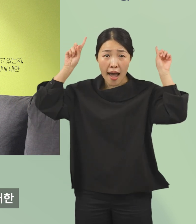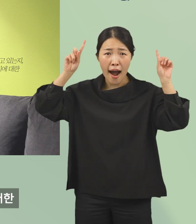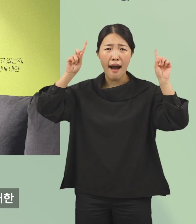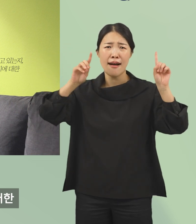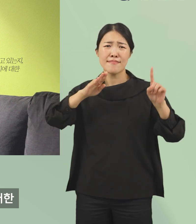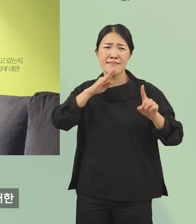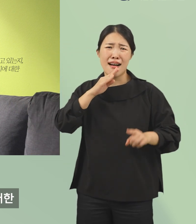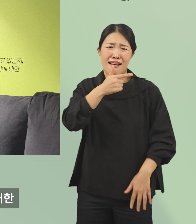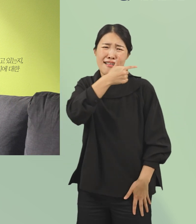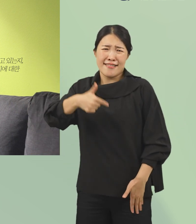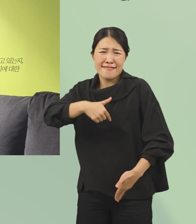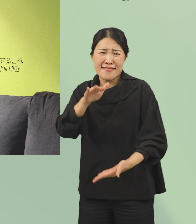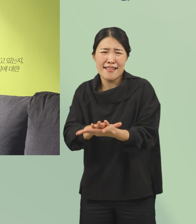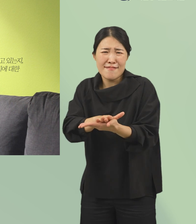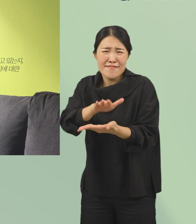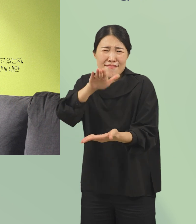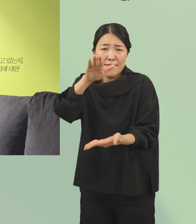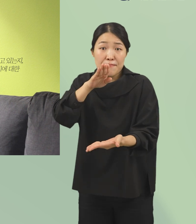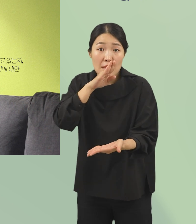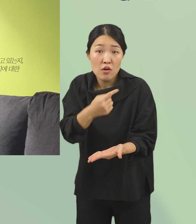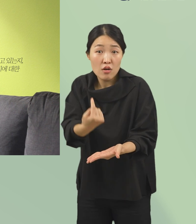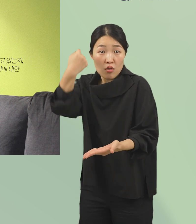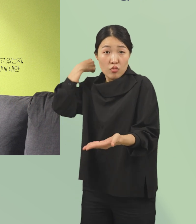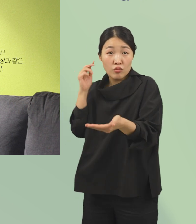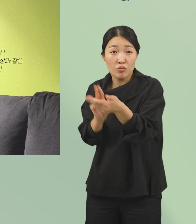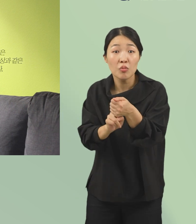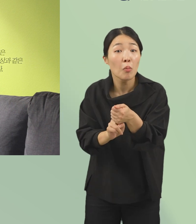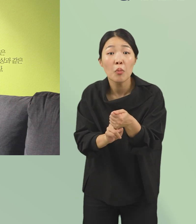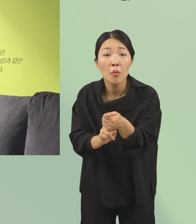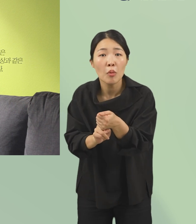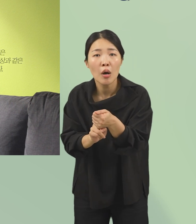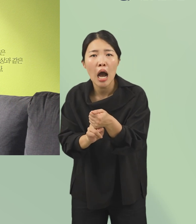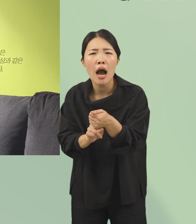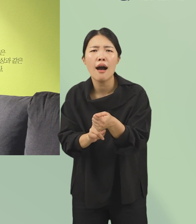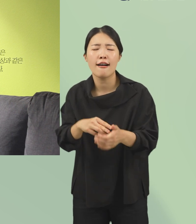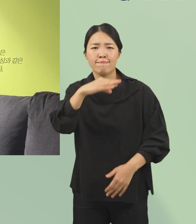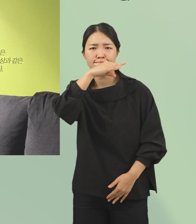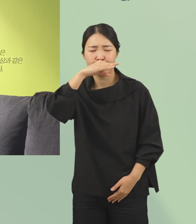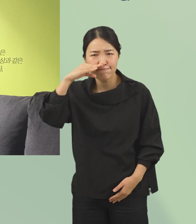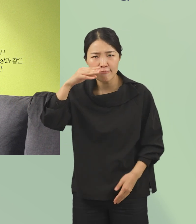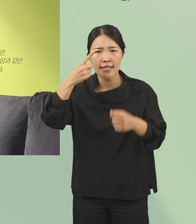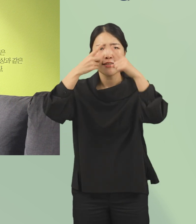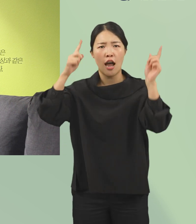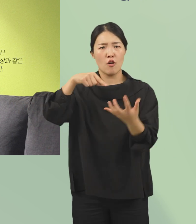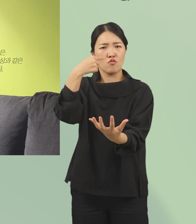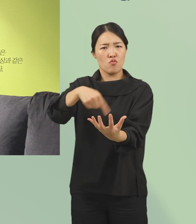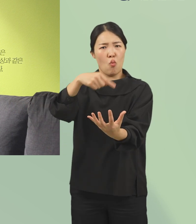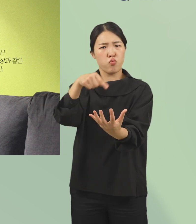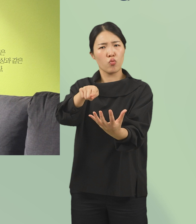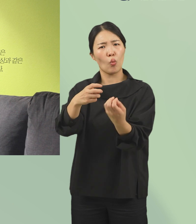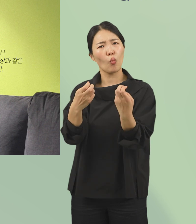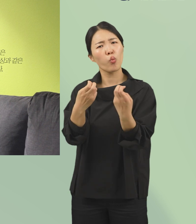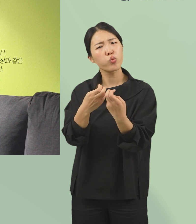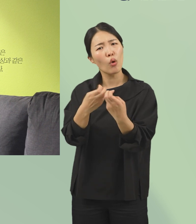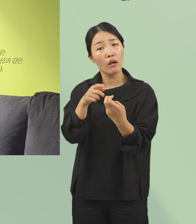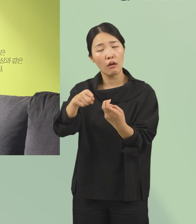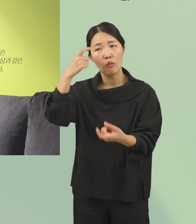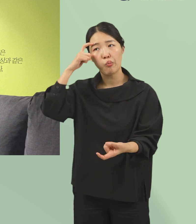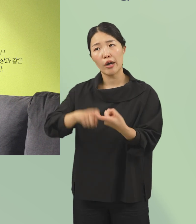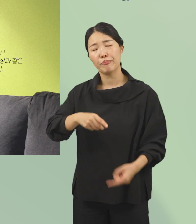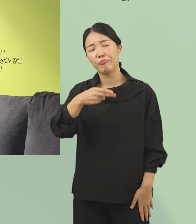교육이란 어떠해야 하는지에 대한 철저한 무관심이 자리한다. 한국 사회가 대학을 바라보는 시선은 비리, 논문